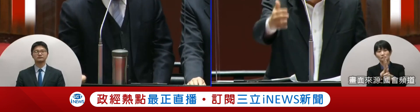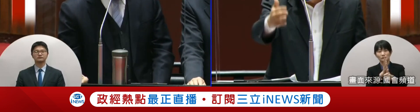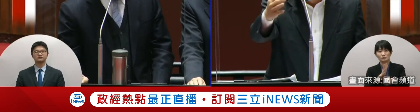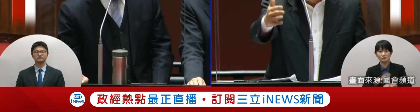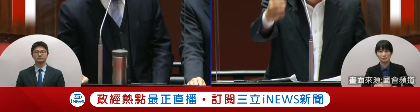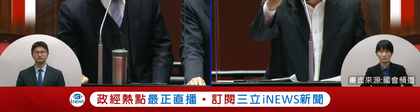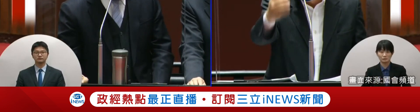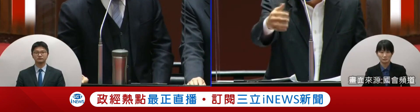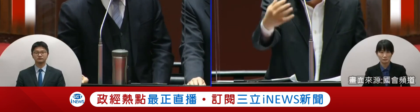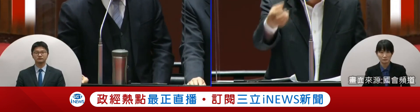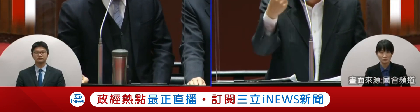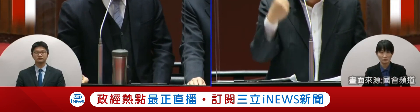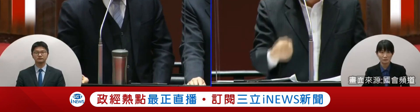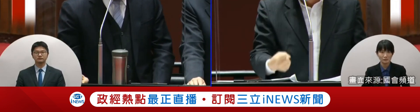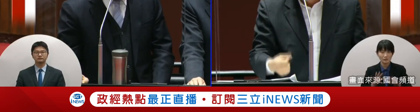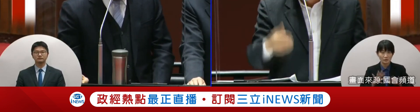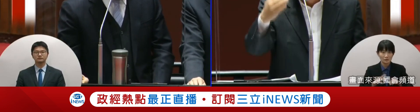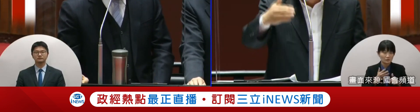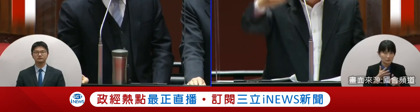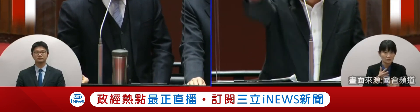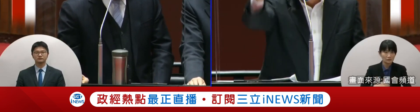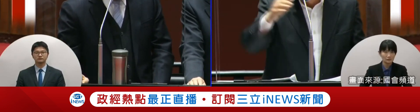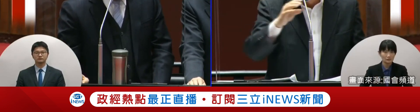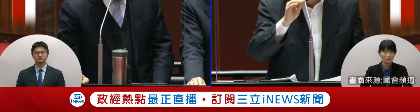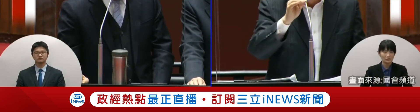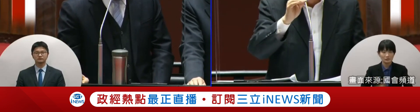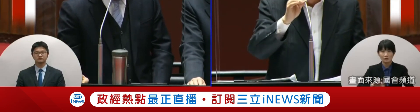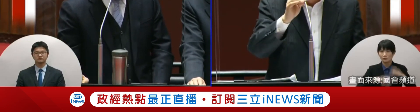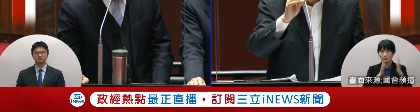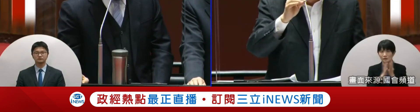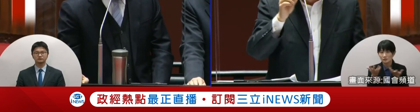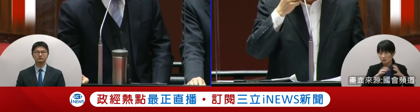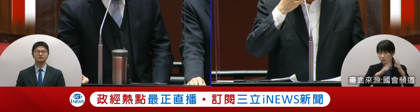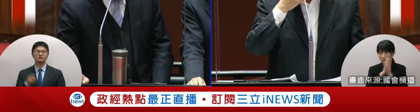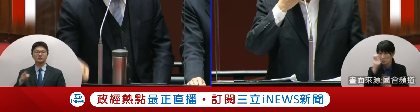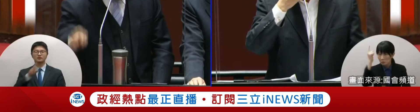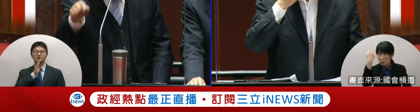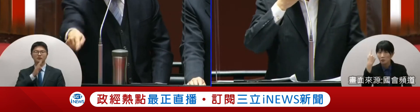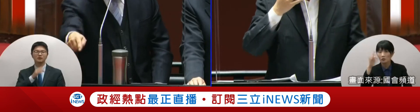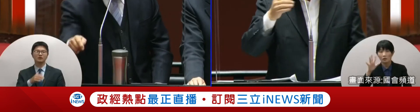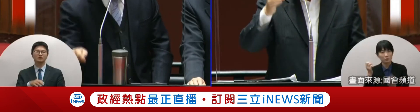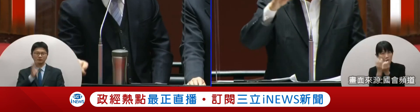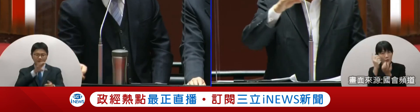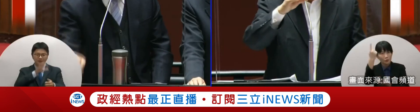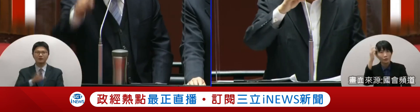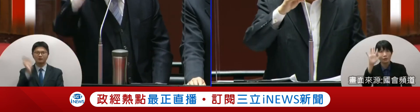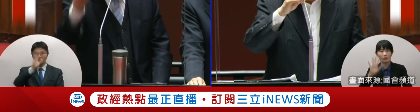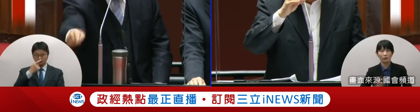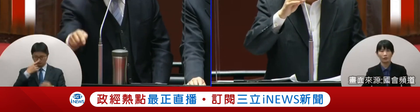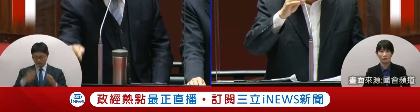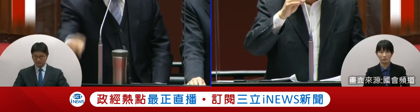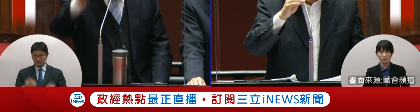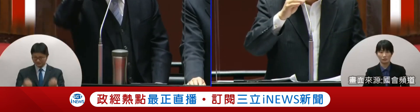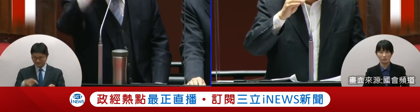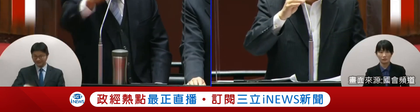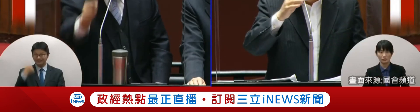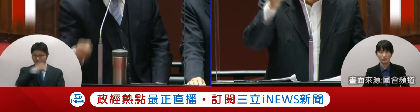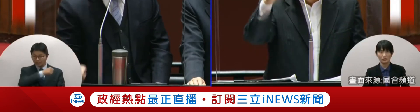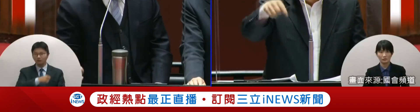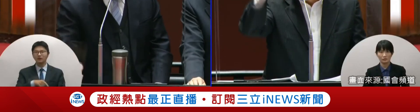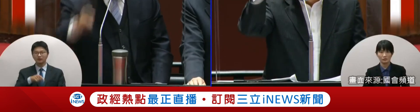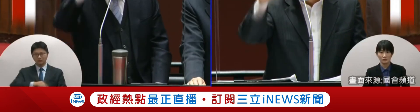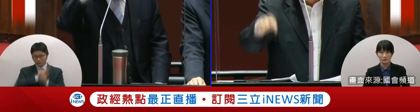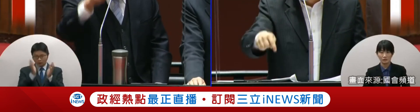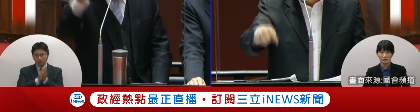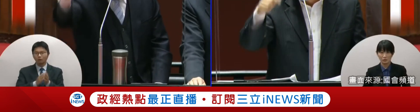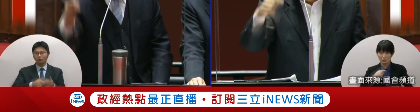的祖先也不是直接从石头蹦出来的，也是有渊源嘛。 少乱骂，在台湾土地上吃台湾米。 我